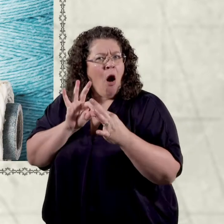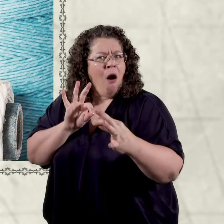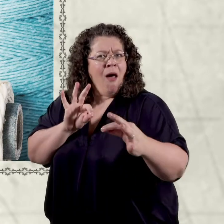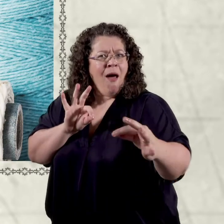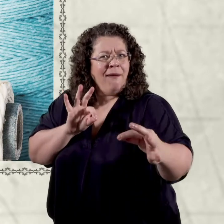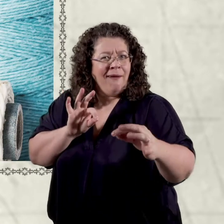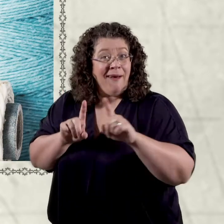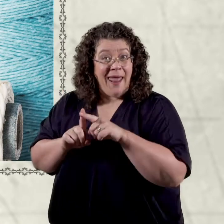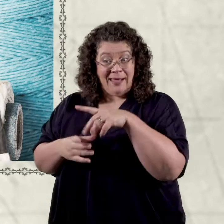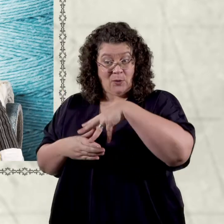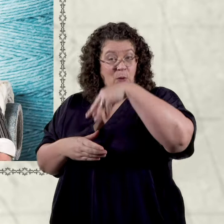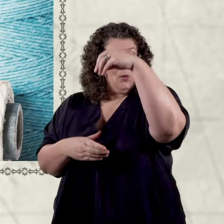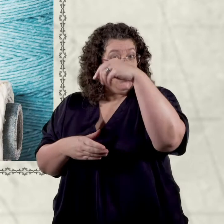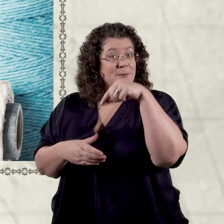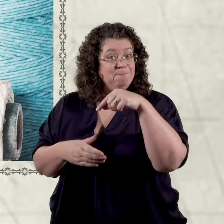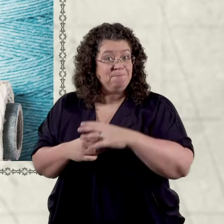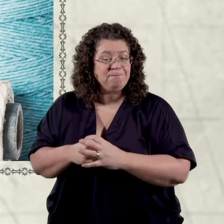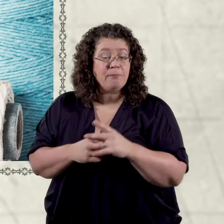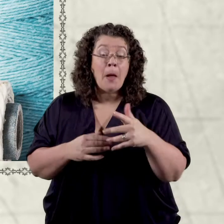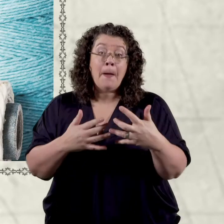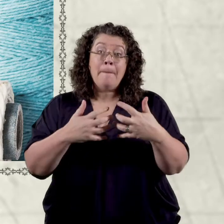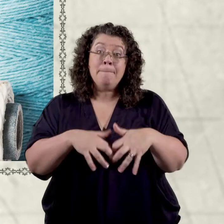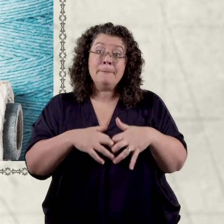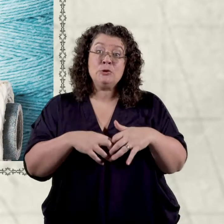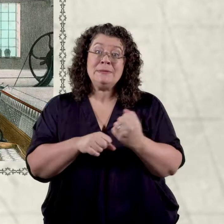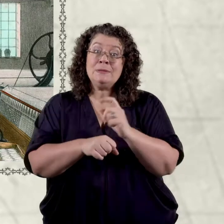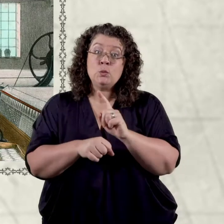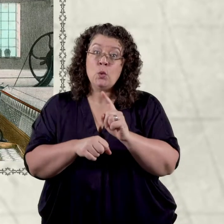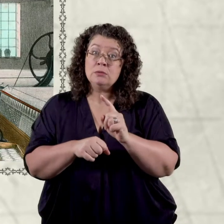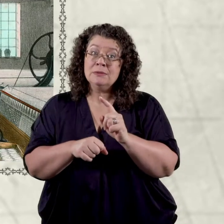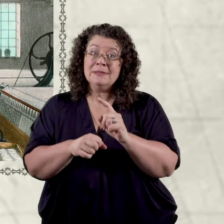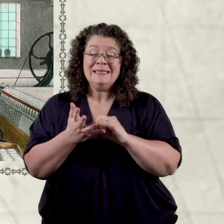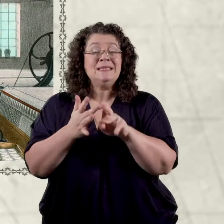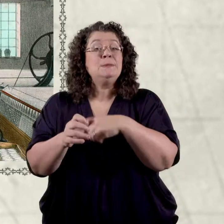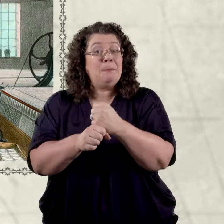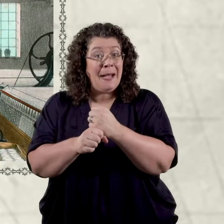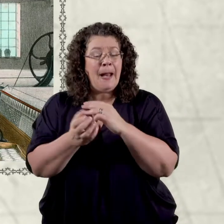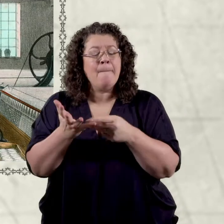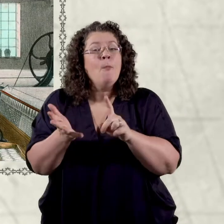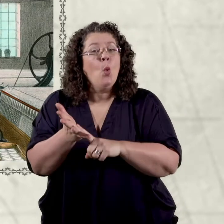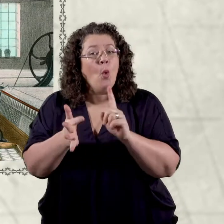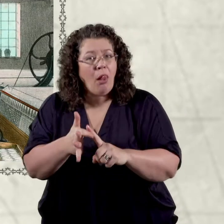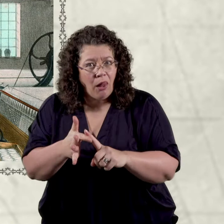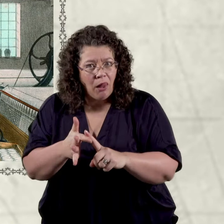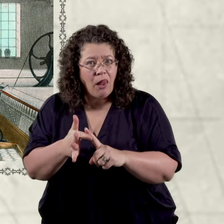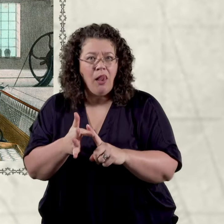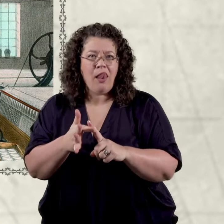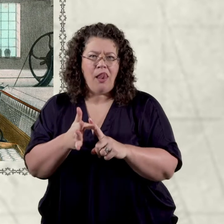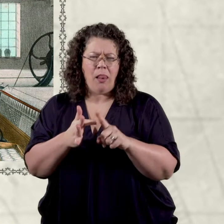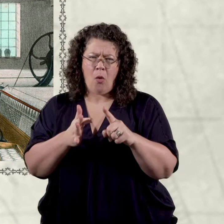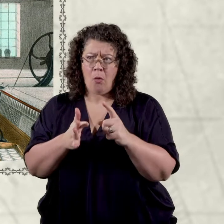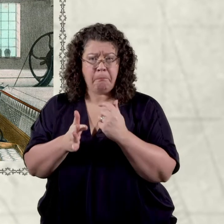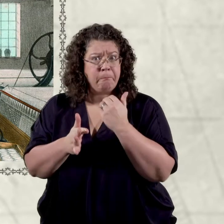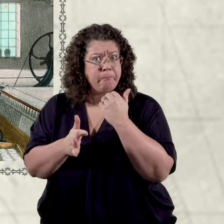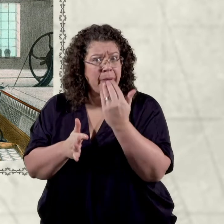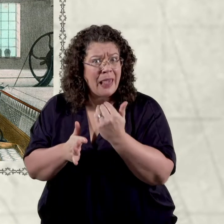gribo mewn i edafedd cryf fel hyn. Enw'r peiriant oedd yn gwneud hyn oedd y